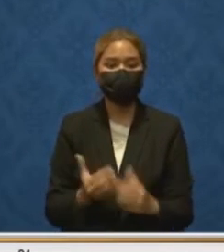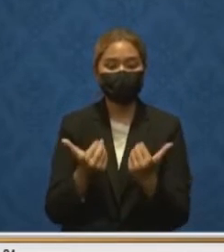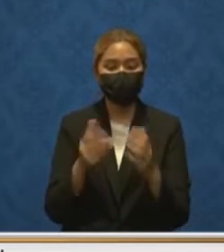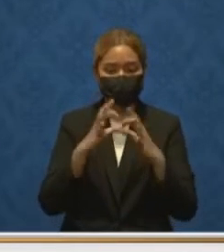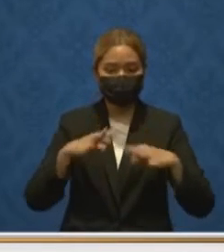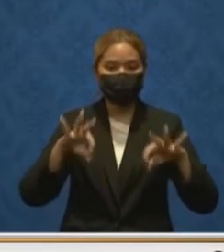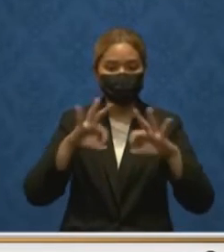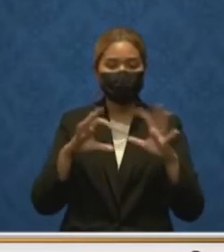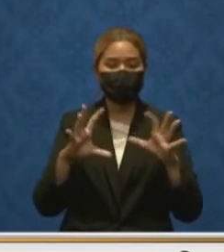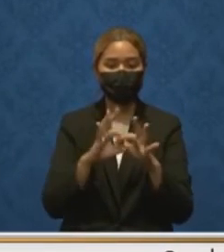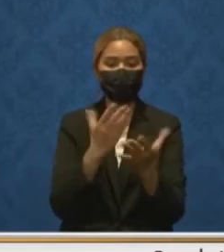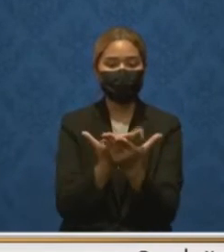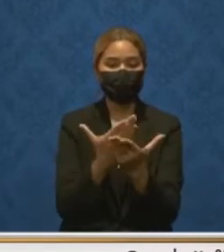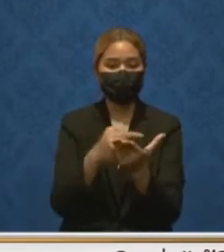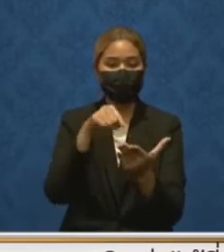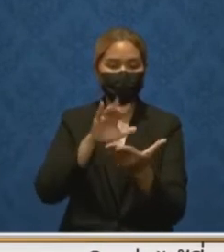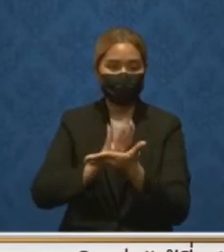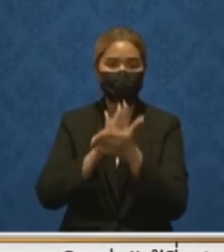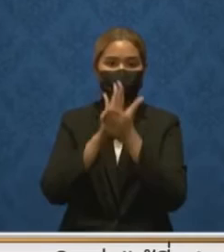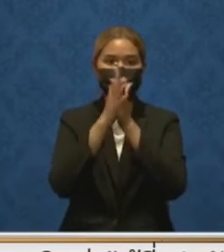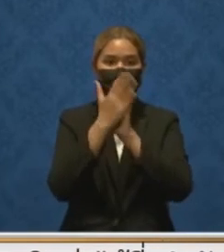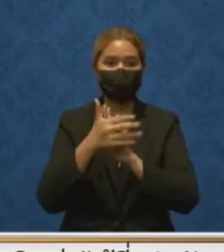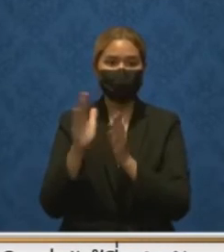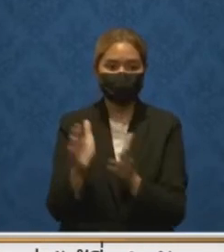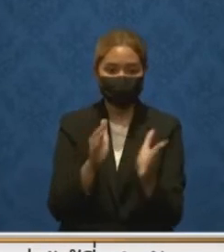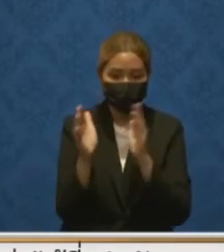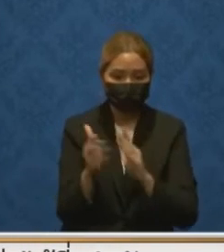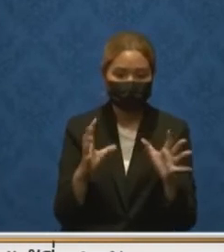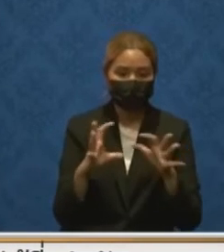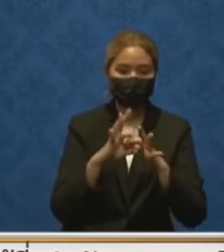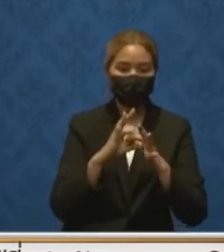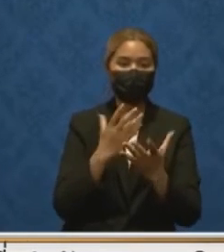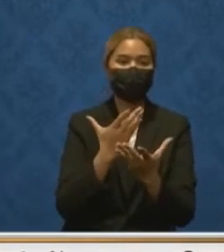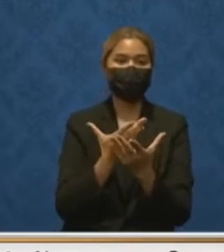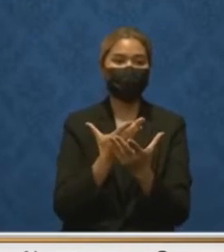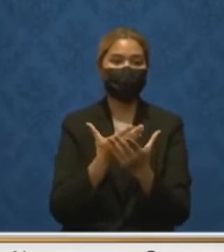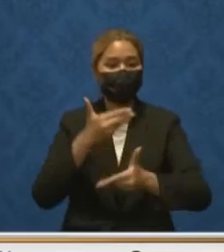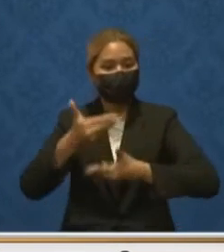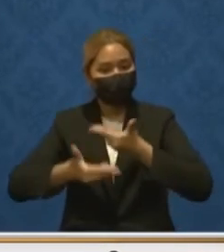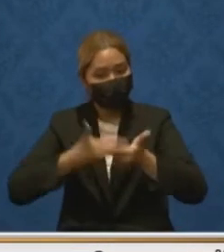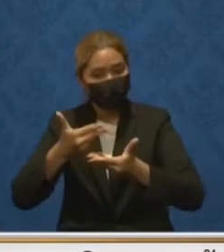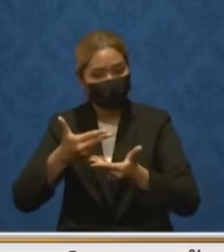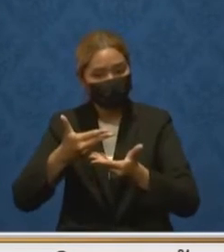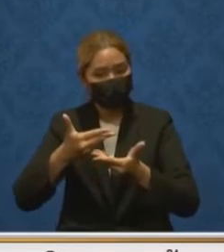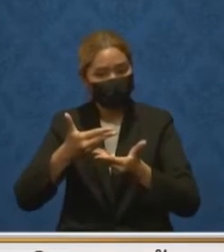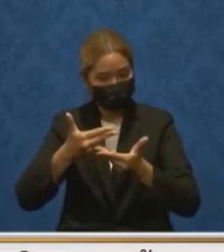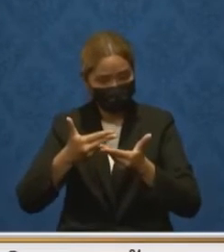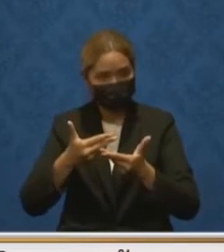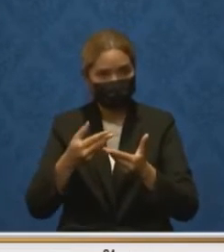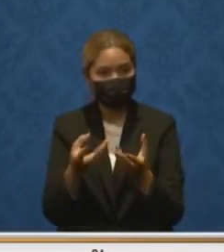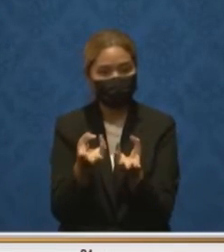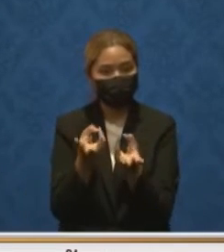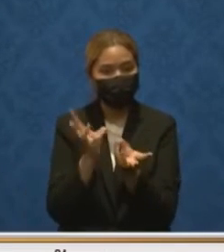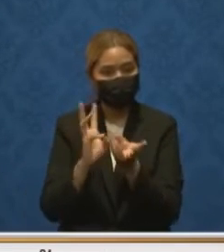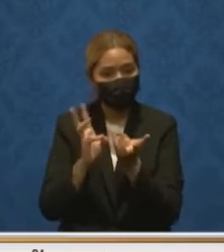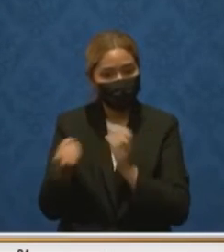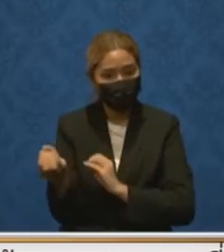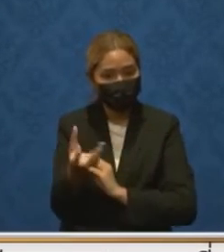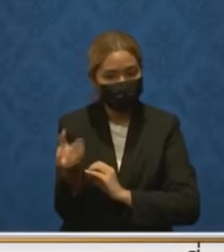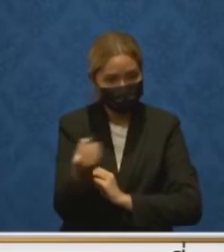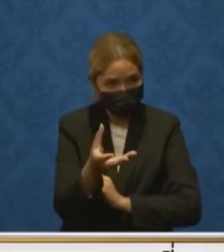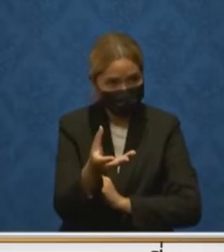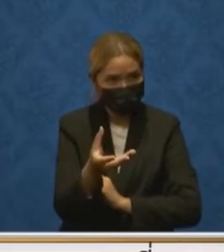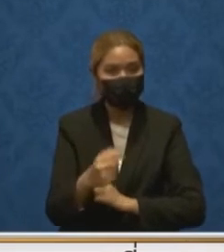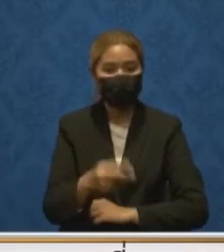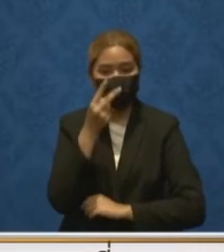งเป็นที่มาที่ต้องปลับกระบวนการให่ว่าให้ภิจารณาว่าจะอนุญาตให้ขายราคาไหนให้ดูจาก